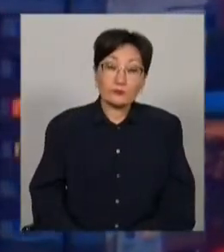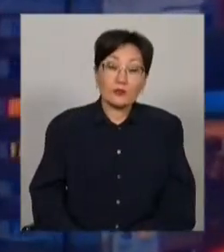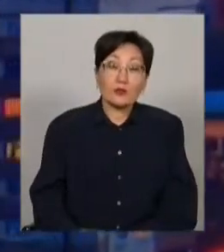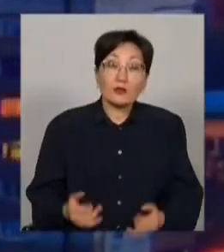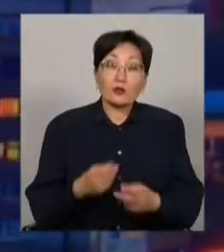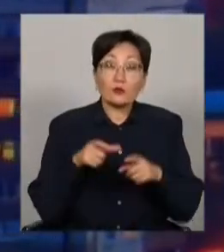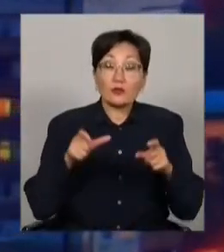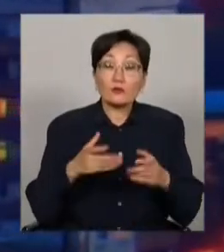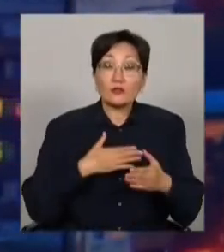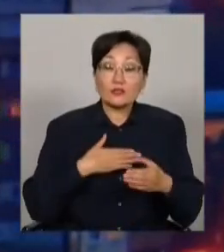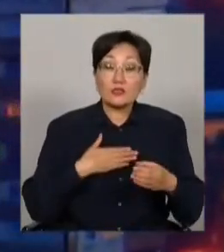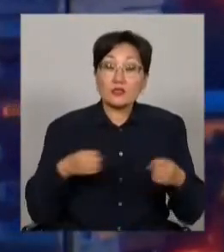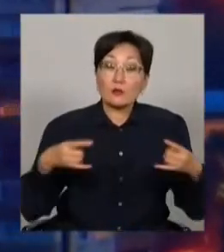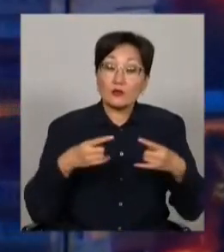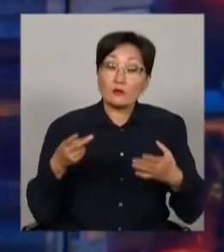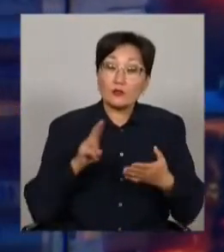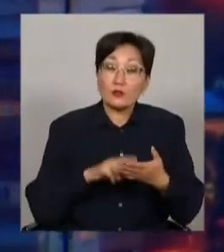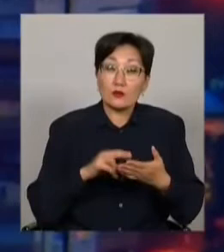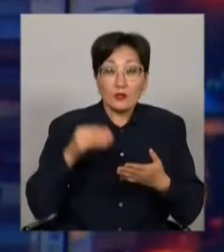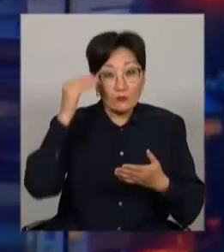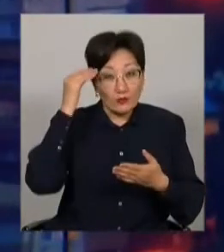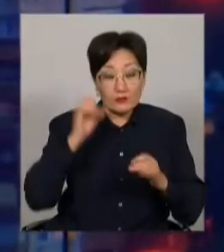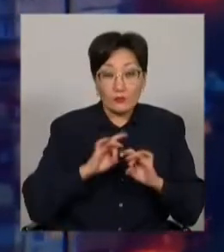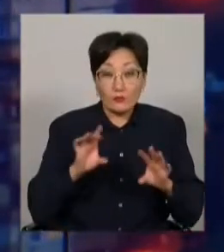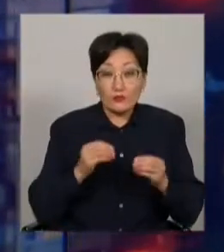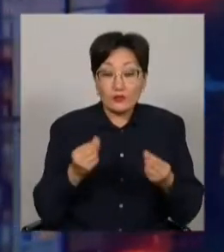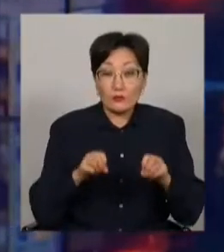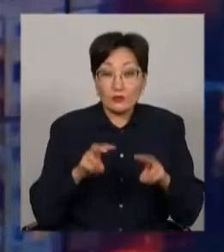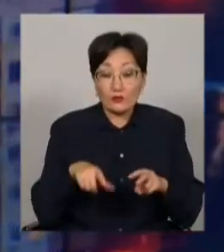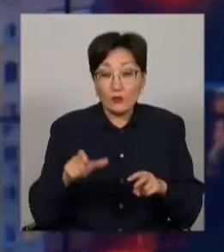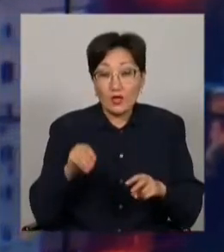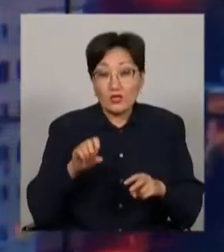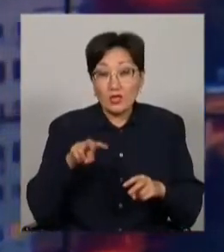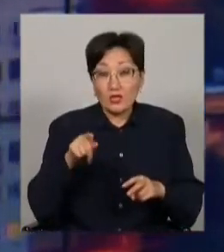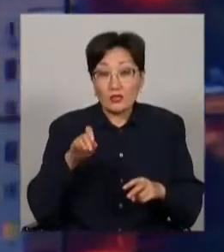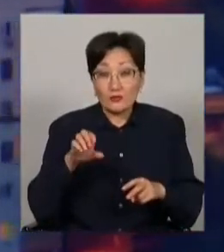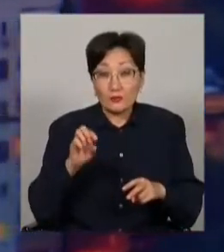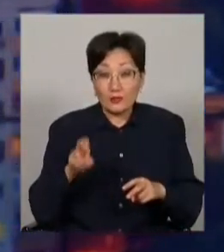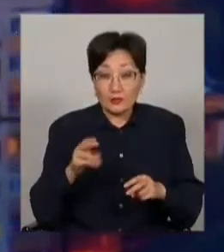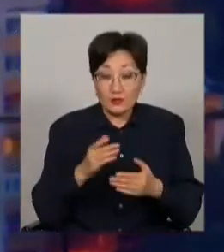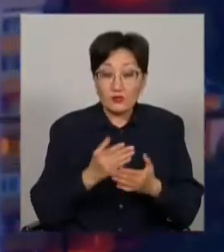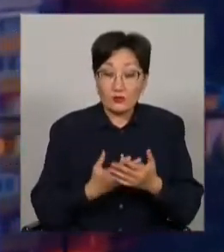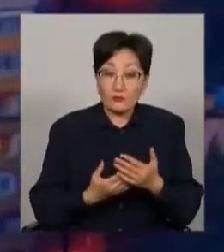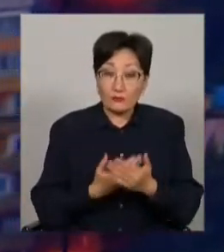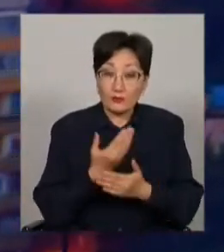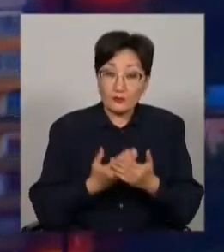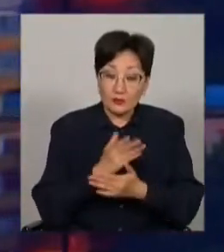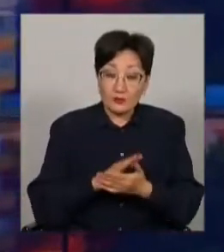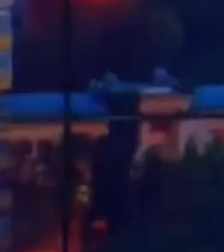Құрметті көрермен, бізбен байланысқа шығып пікір бөліскен қаржыгер Жалғасбек Ақболат болатын. Біз әрі қарай хабарымызды